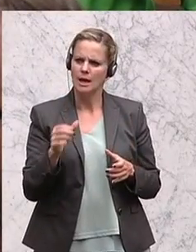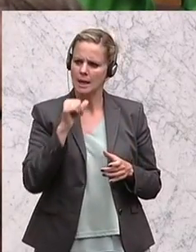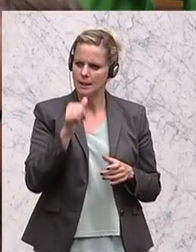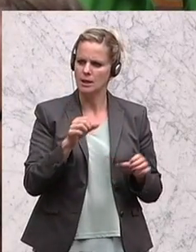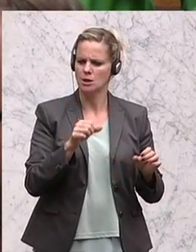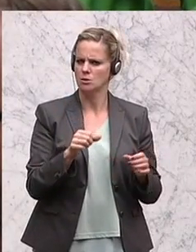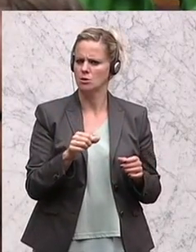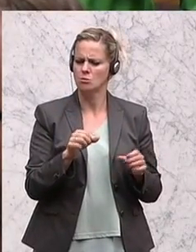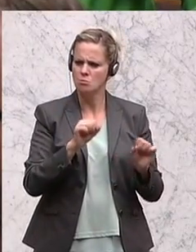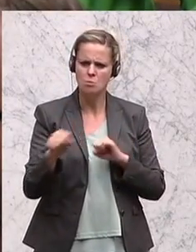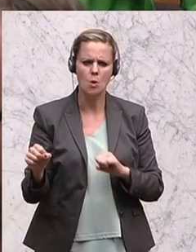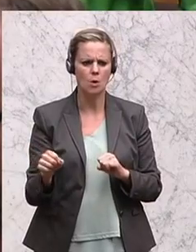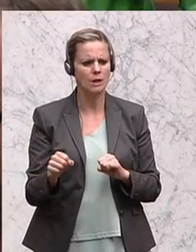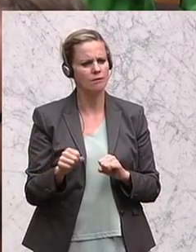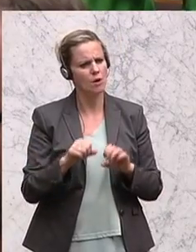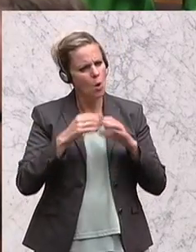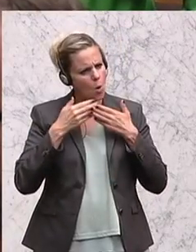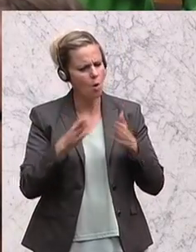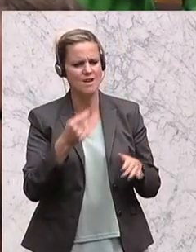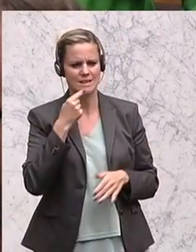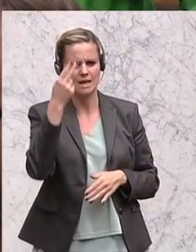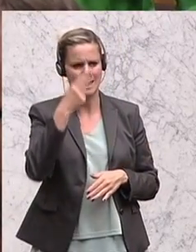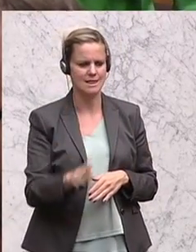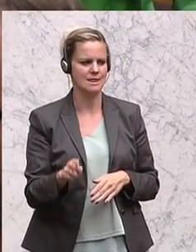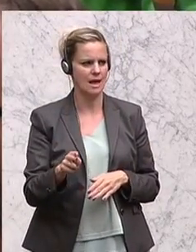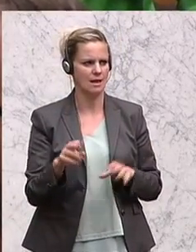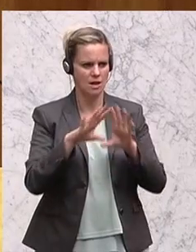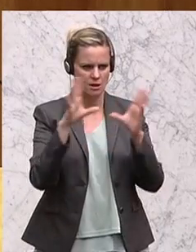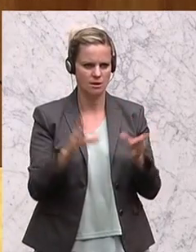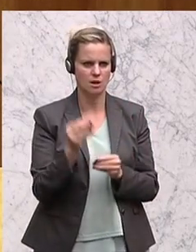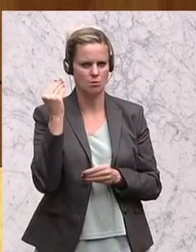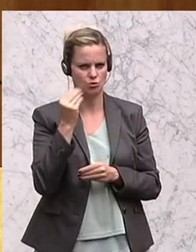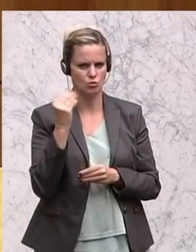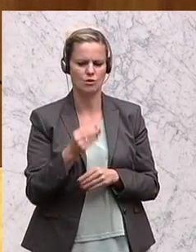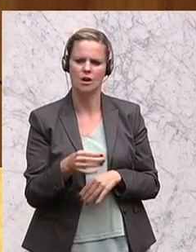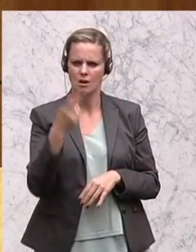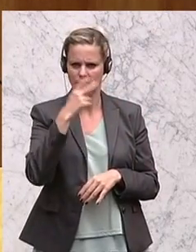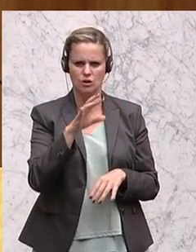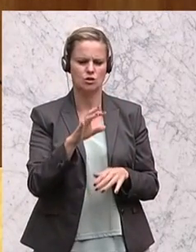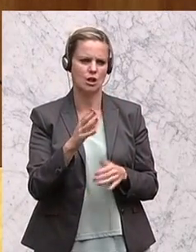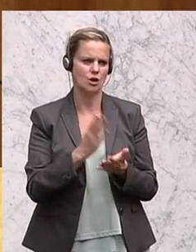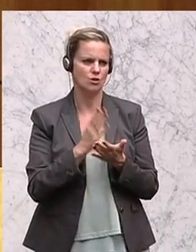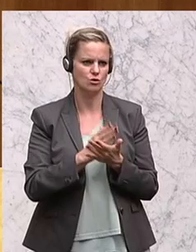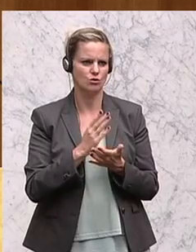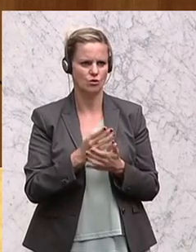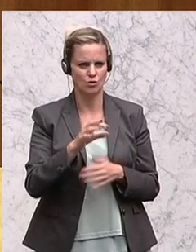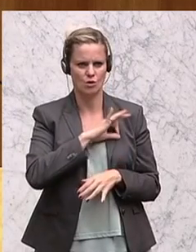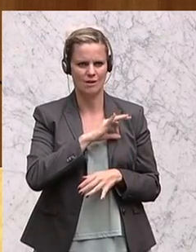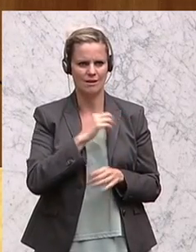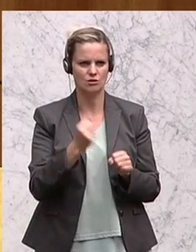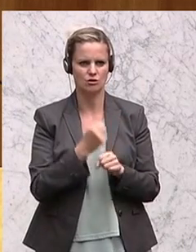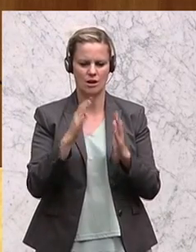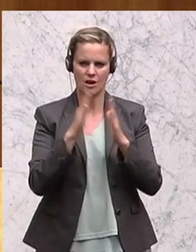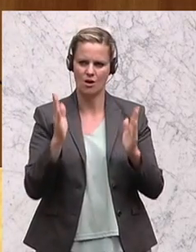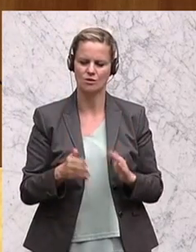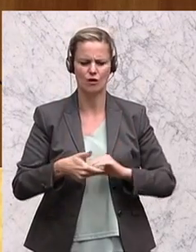zu sagen, dass man Nein sagt zur Gesamtschule, macht hier einen Wickel-Wagel-Kurs. Da verstehe ich schon, Herr Kollege Steinhauser, dass man offensichtlich mit Handschlag auseinandergeht, die ÖVP